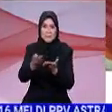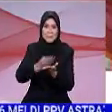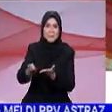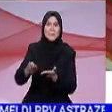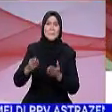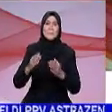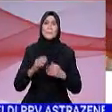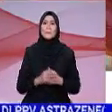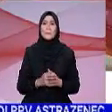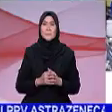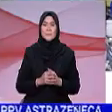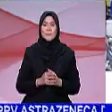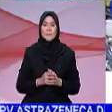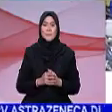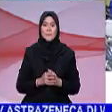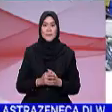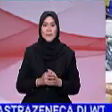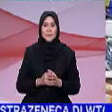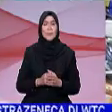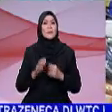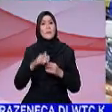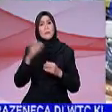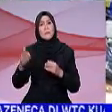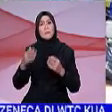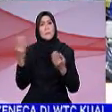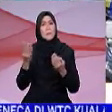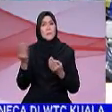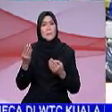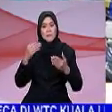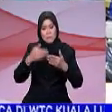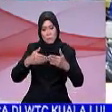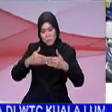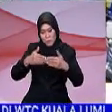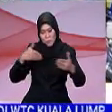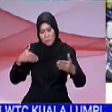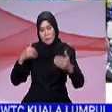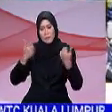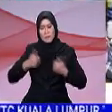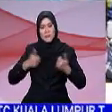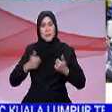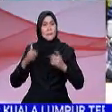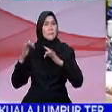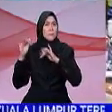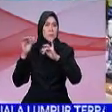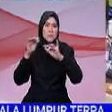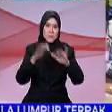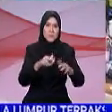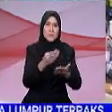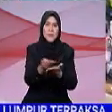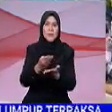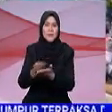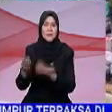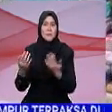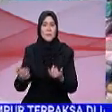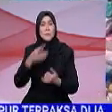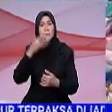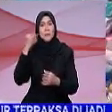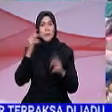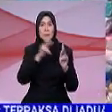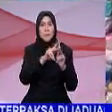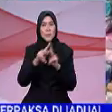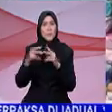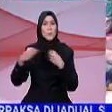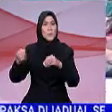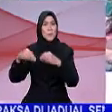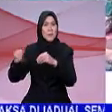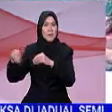tu, orang sebelah luar apa dia balik, gapo ke, seminggu tu, seminggu, ha, macam ni dah orang tengah nak balik ni kan, kita jual